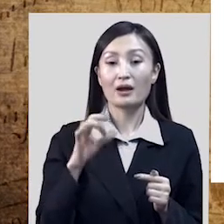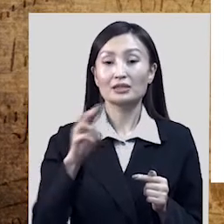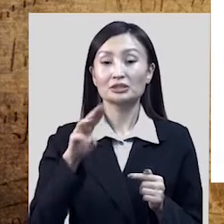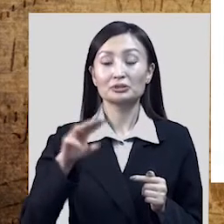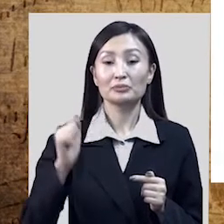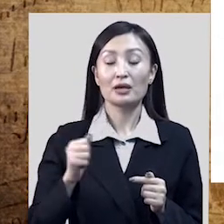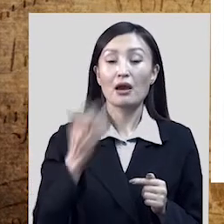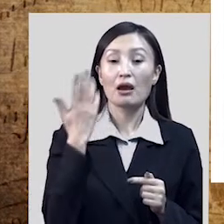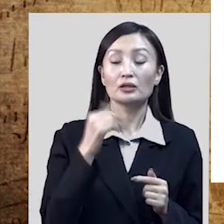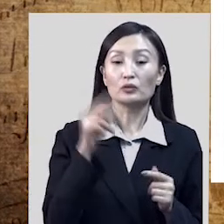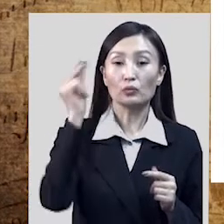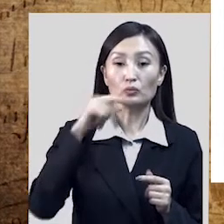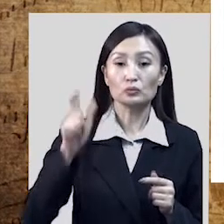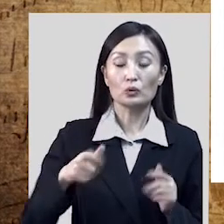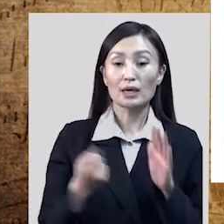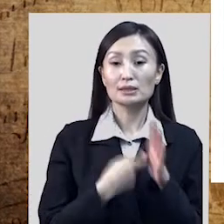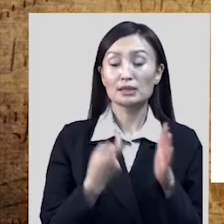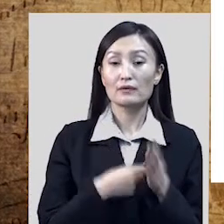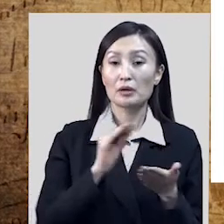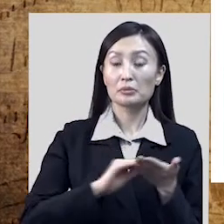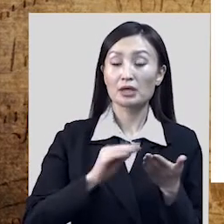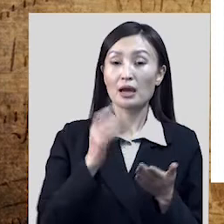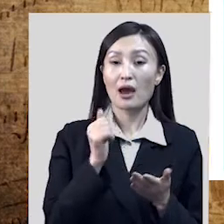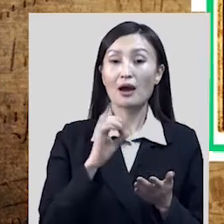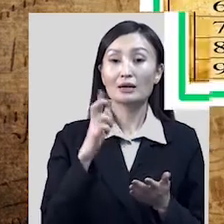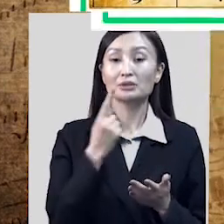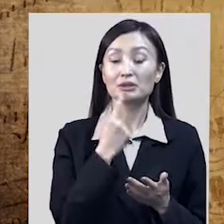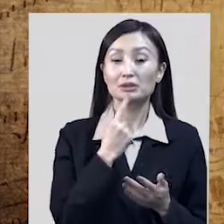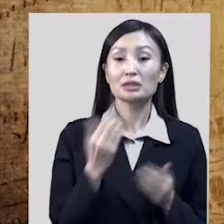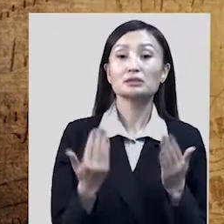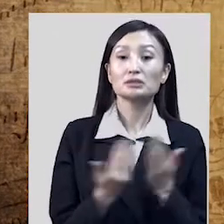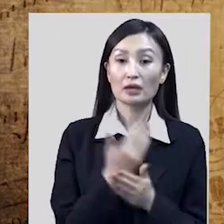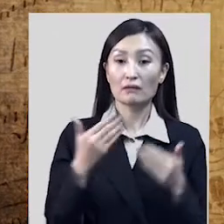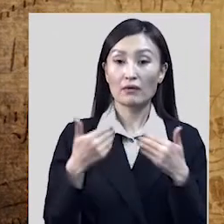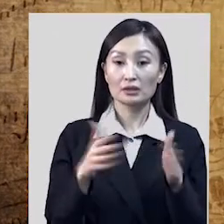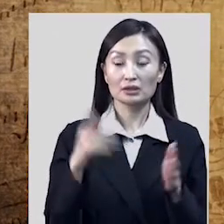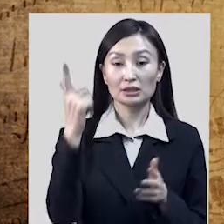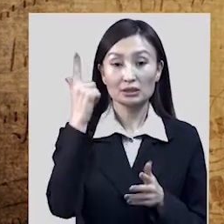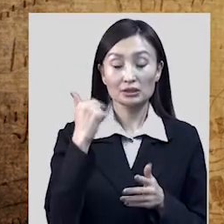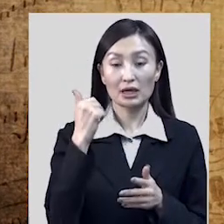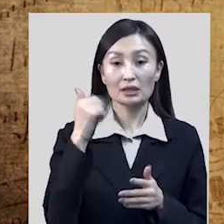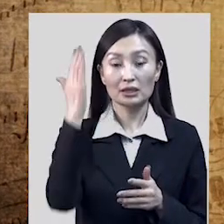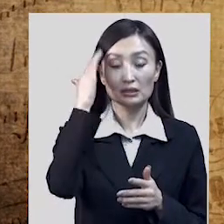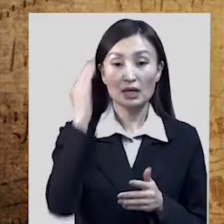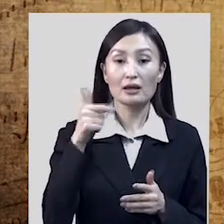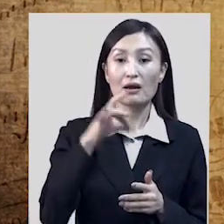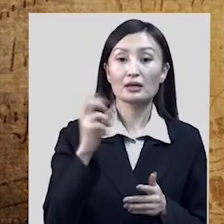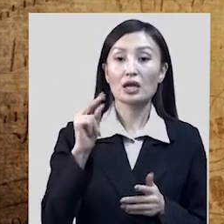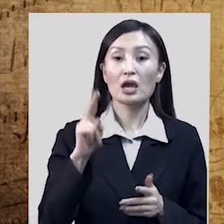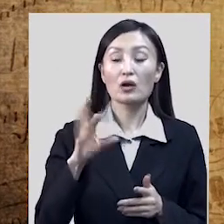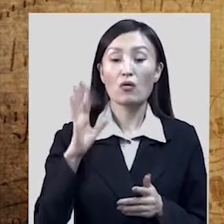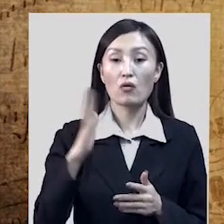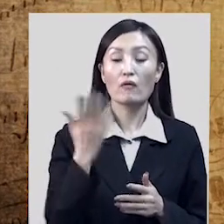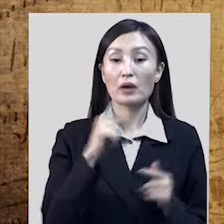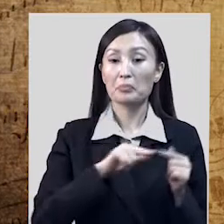время когда ученый исследователь писавший на арабском языке заново открывали знания креков кроме того это был